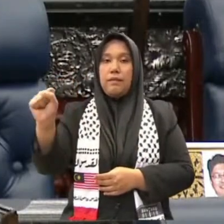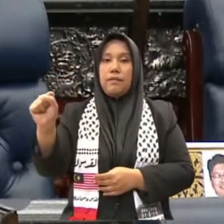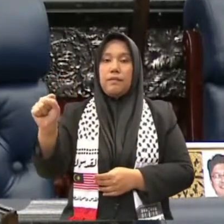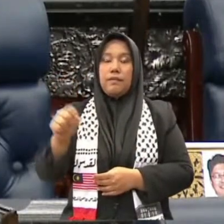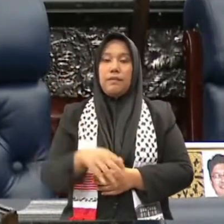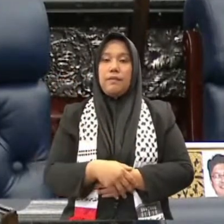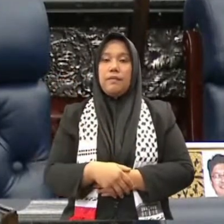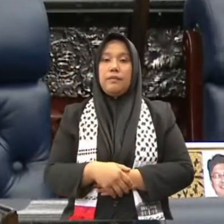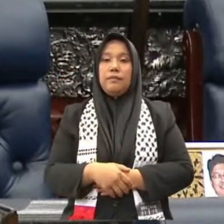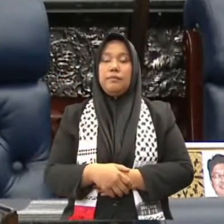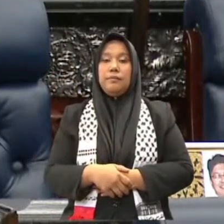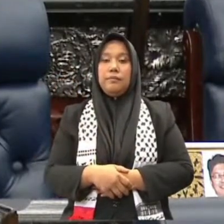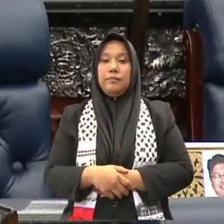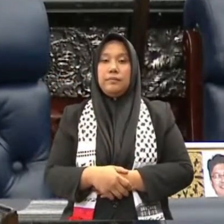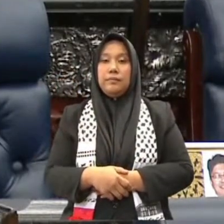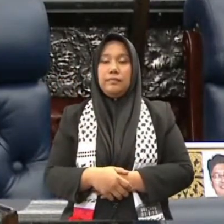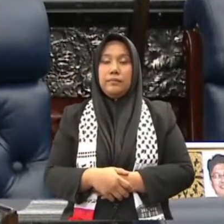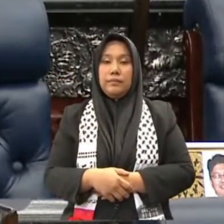Parlimen Lumut lainlah.